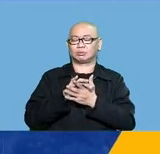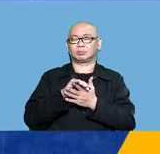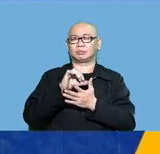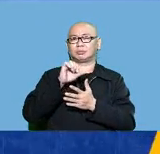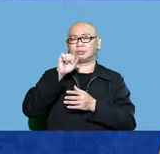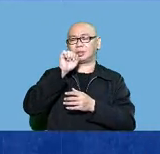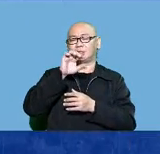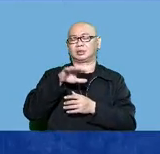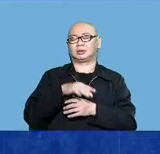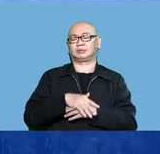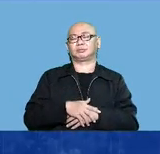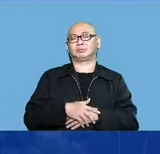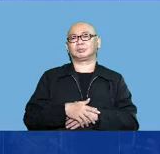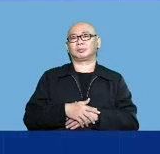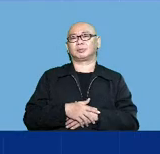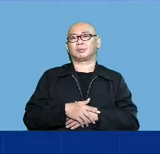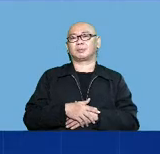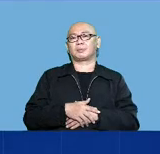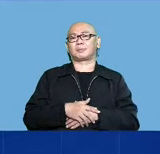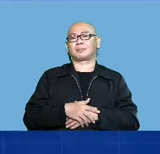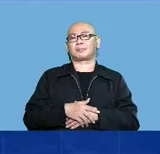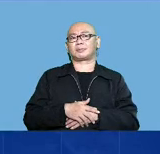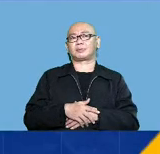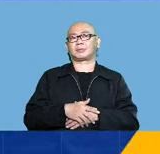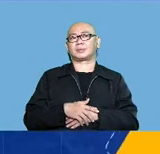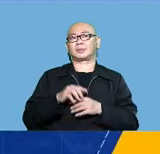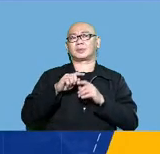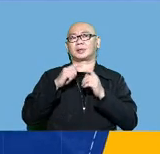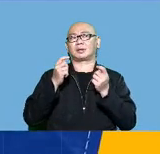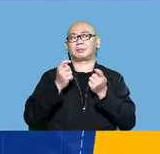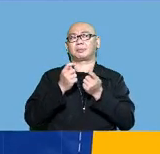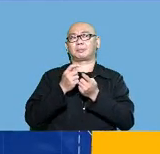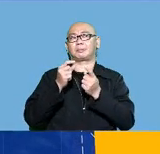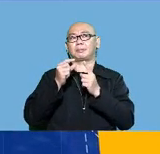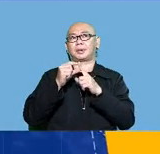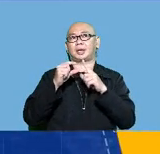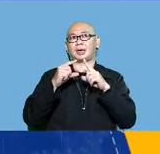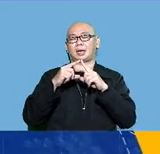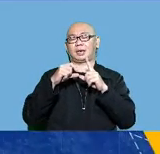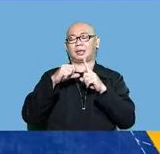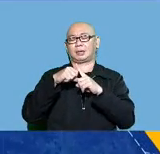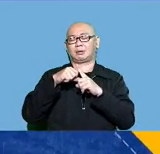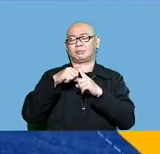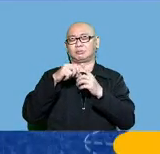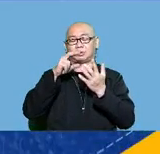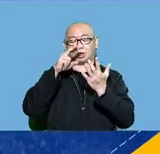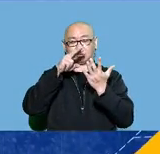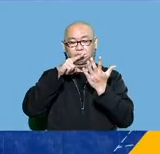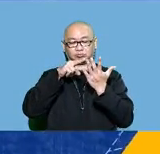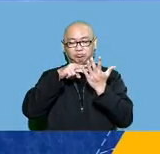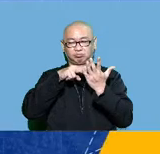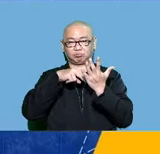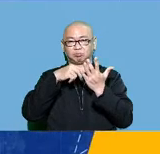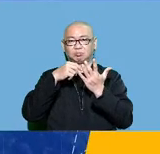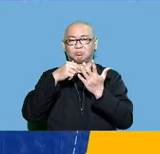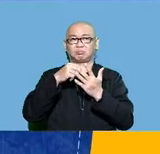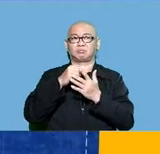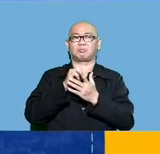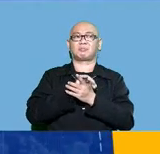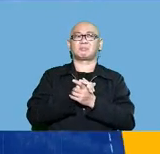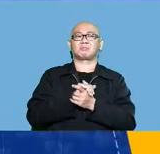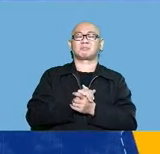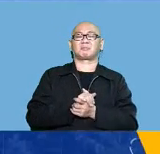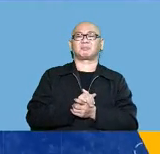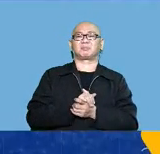saya. Tim PAK pereview karya ilmiah saya, Prof. Dr. Sutina MT, Prof.